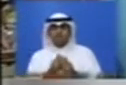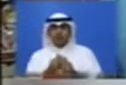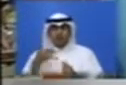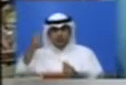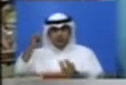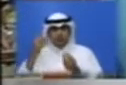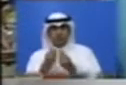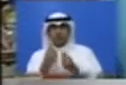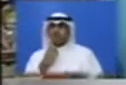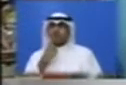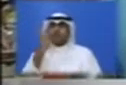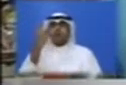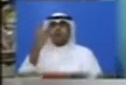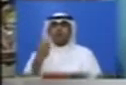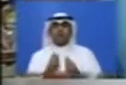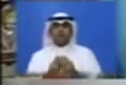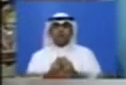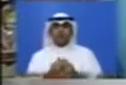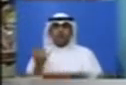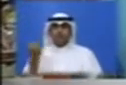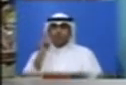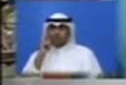أتم 1 سنة، ويجوز عند التعسر